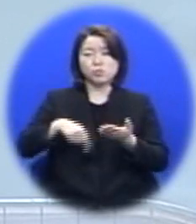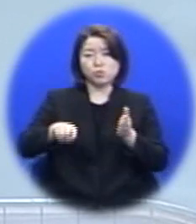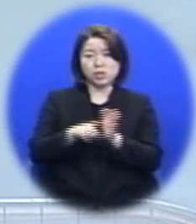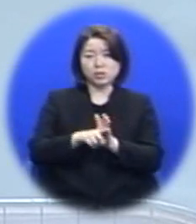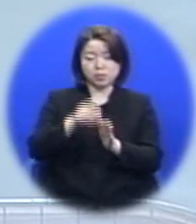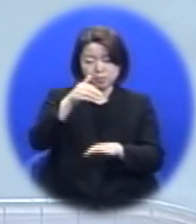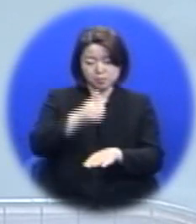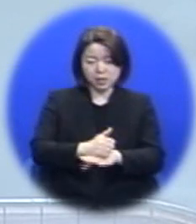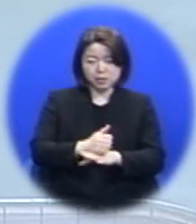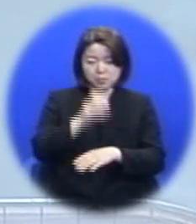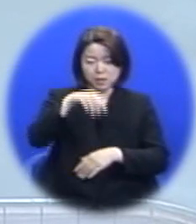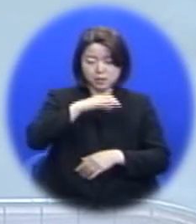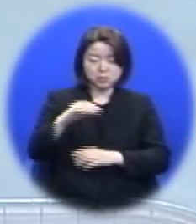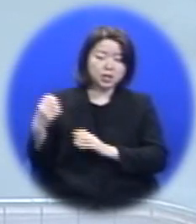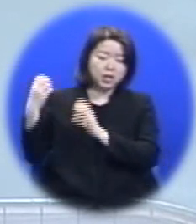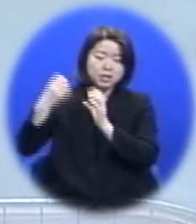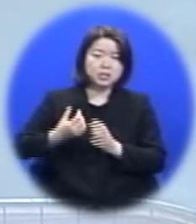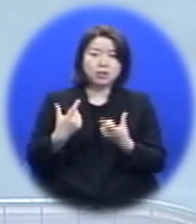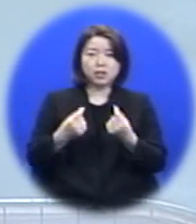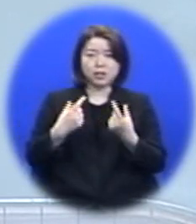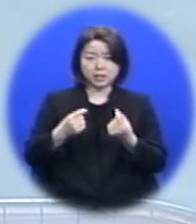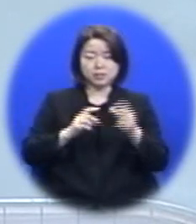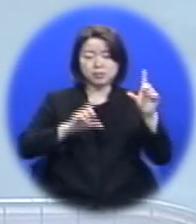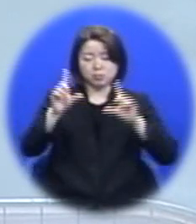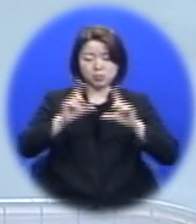그런 고통이셨어요.